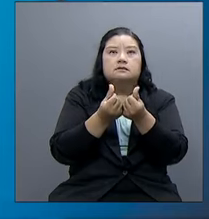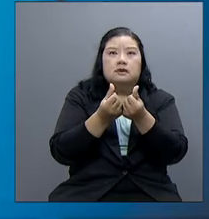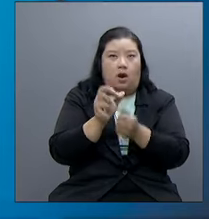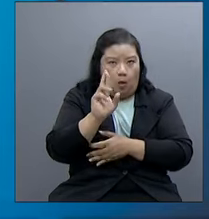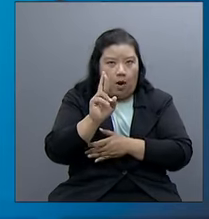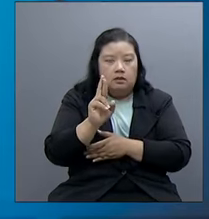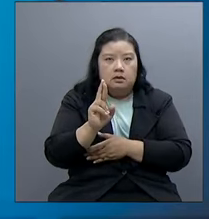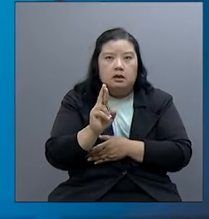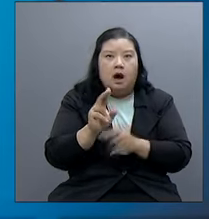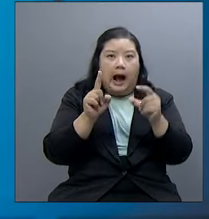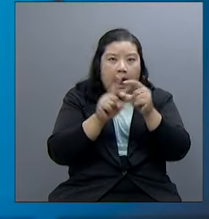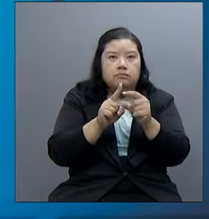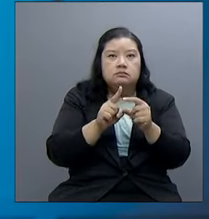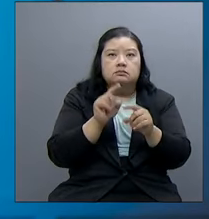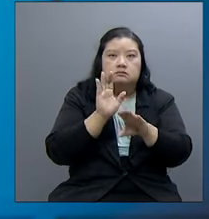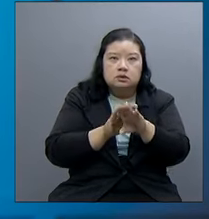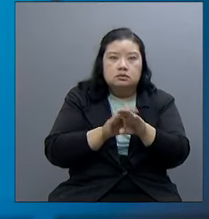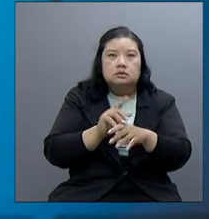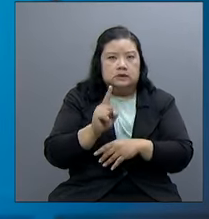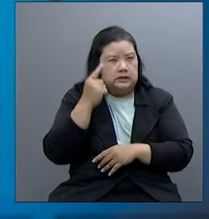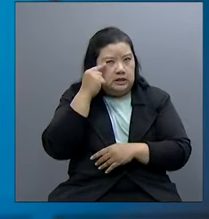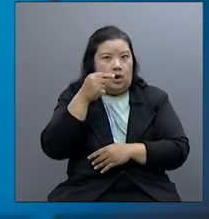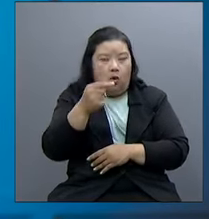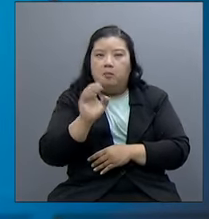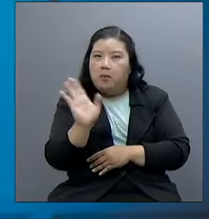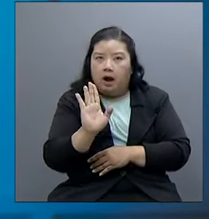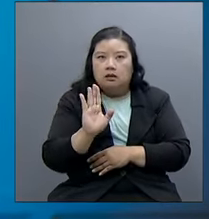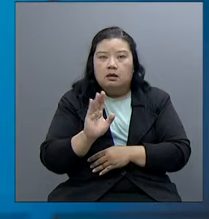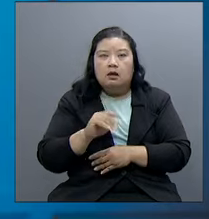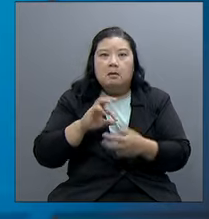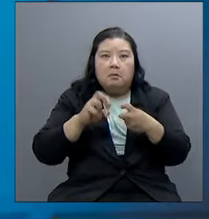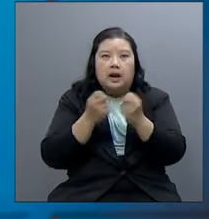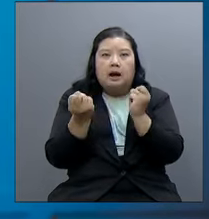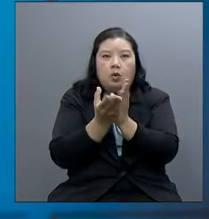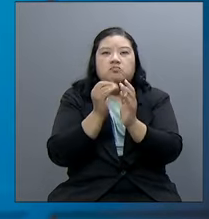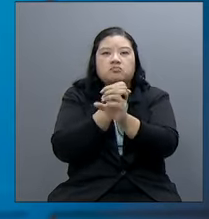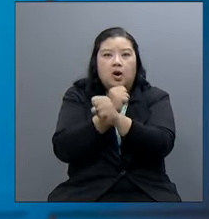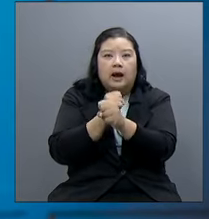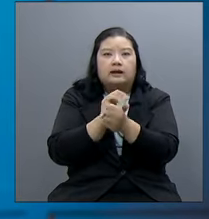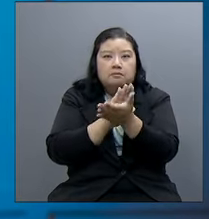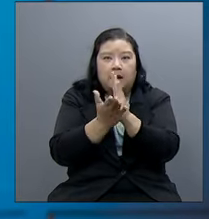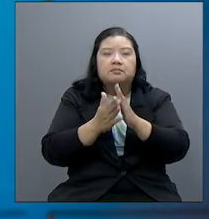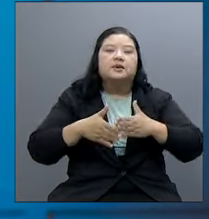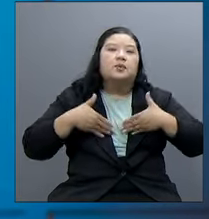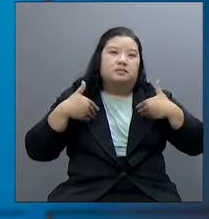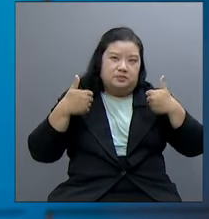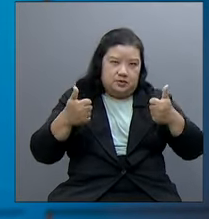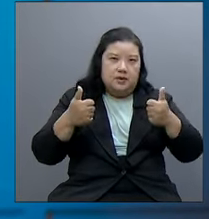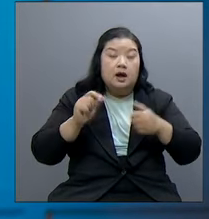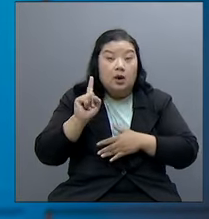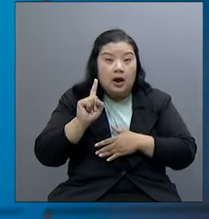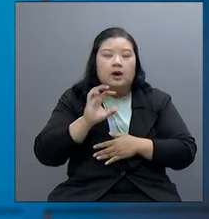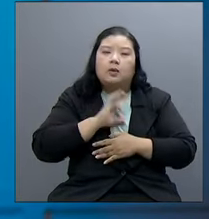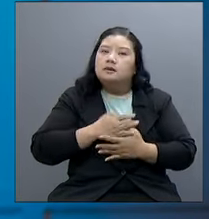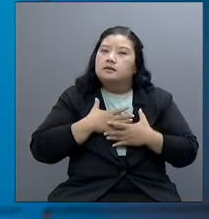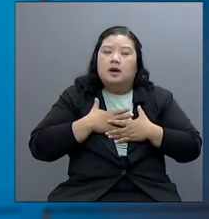พูด หยุดใช้คำพูดที่สื่อไปใทาง boolieจะทำให้คสัพนธในขอบทัวมคามสุขมากขึ้ขึ้และสามารถสร้างความรู้